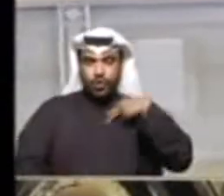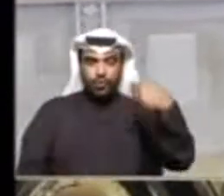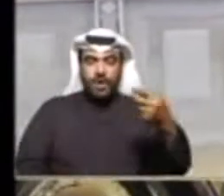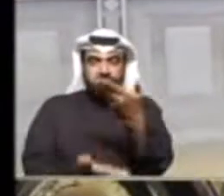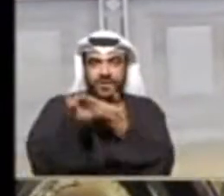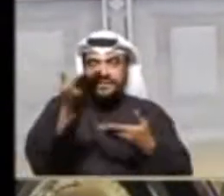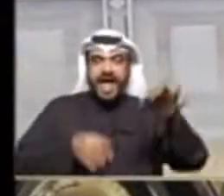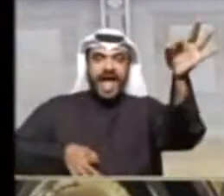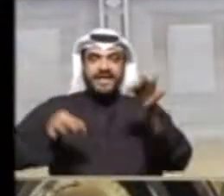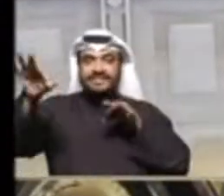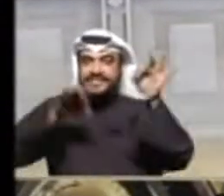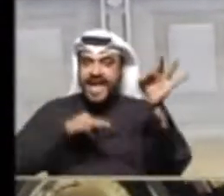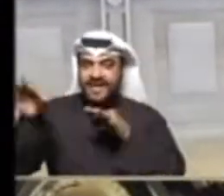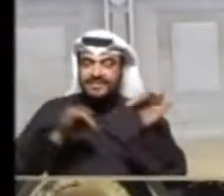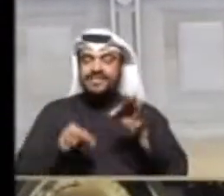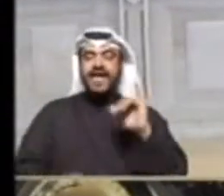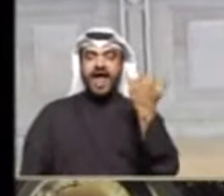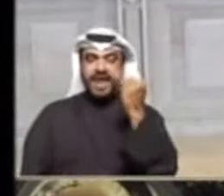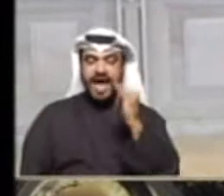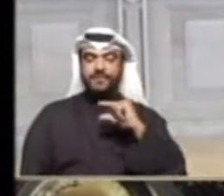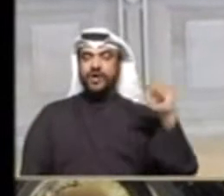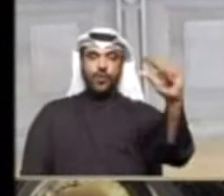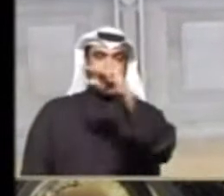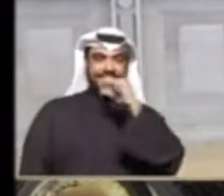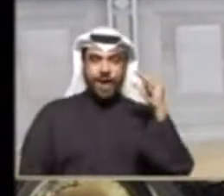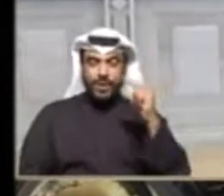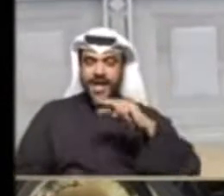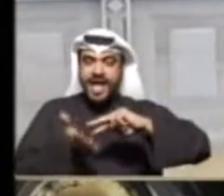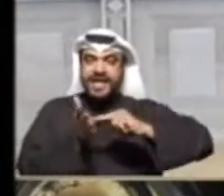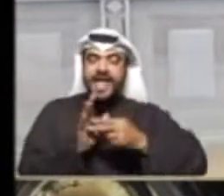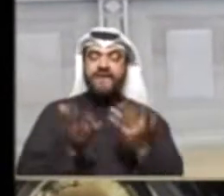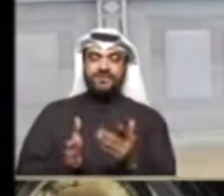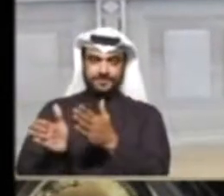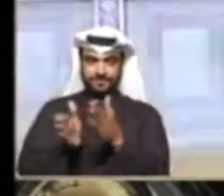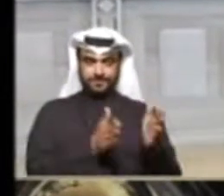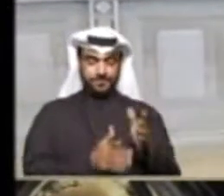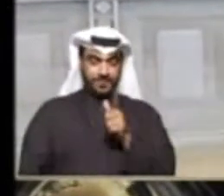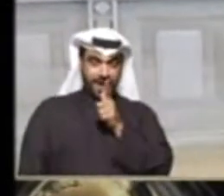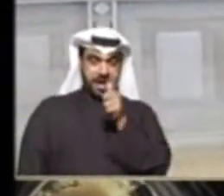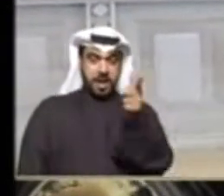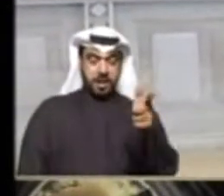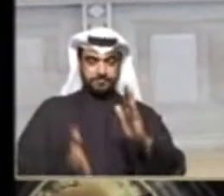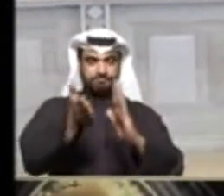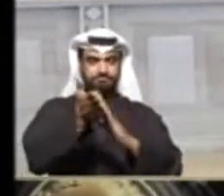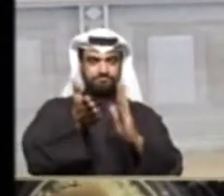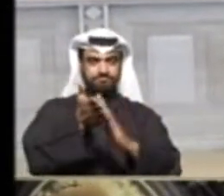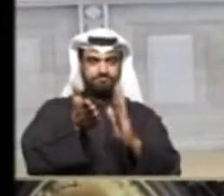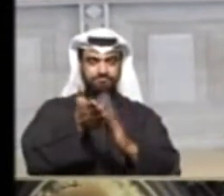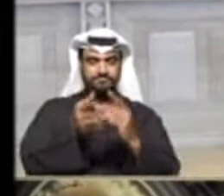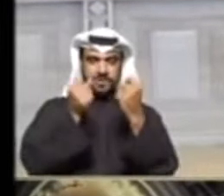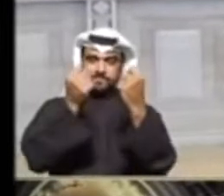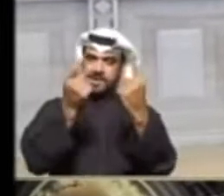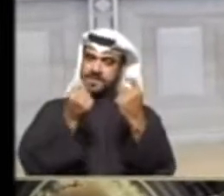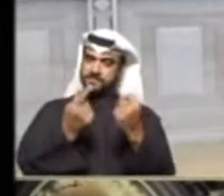الراهنة في الساحة السياسية على الصعيدين العربي والدولي، وبهذا الصدد أشاد مجلس الوزراء بالإنجاز الذي حققته